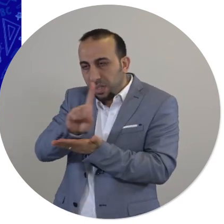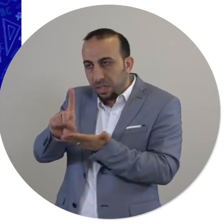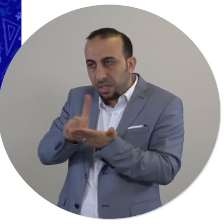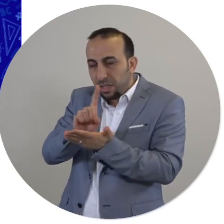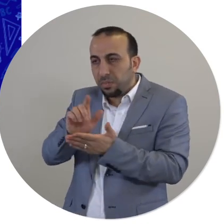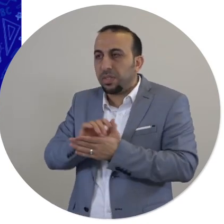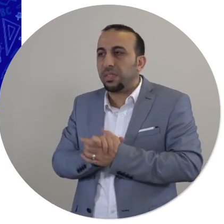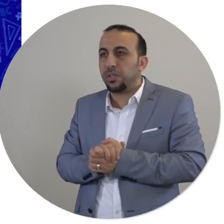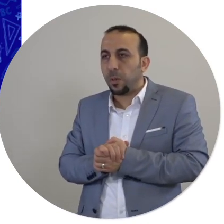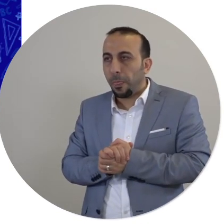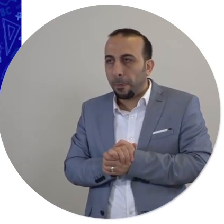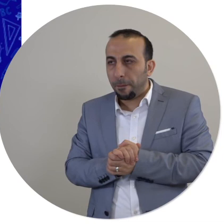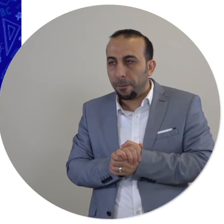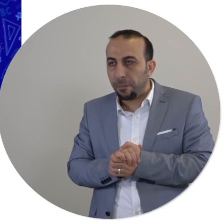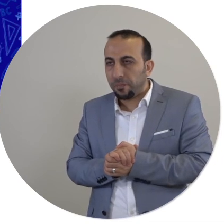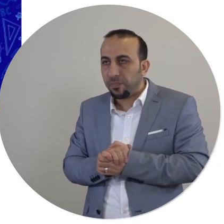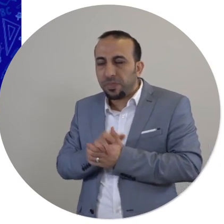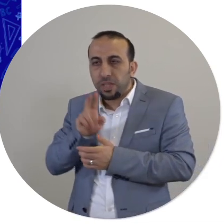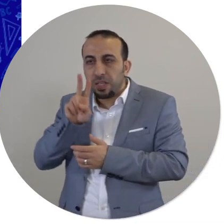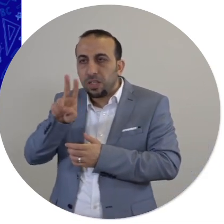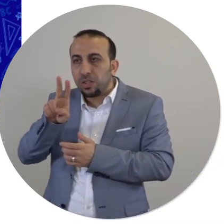الانفجار السكاني.